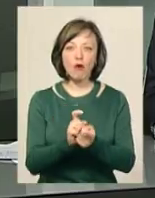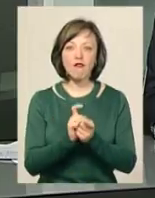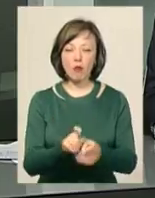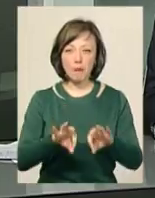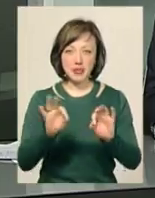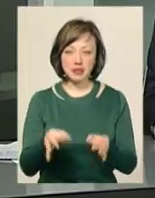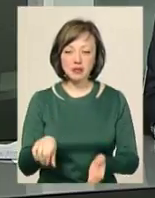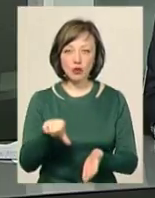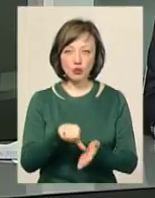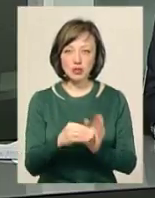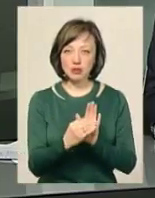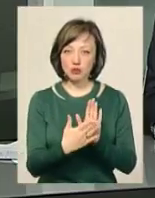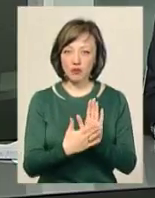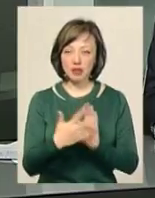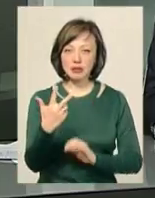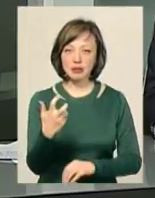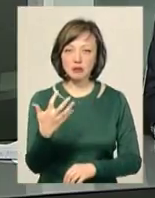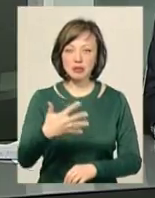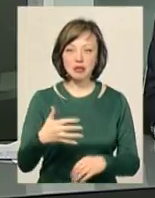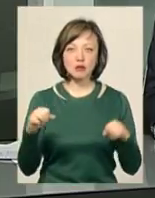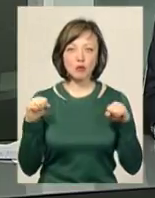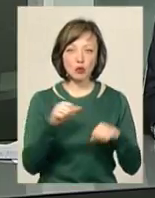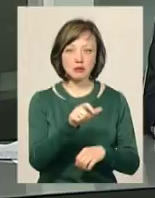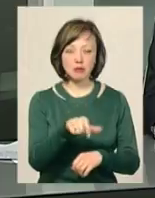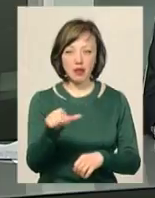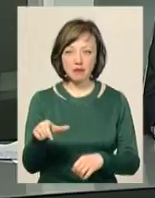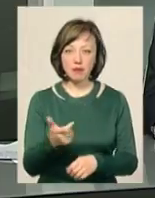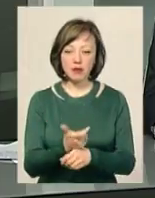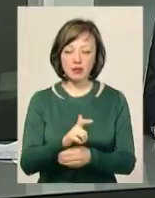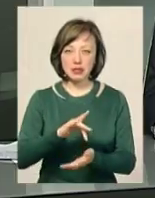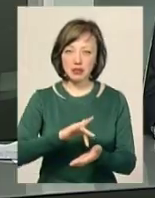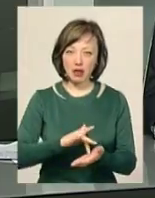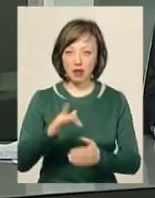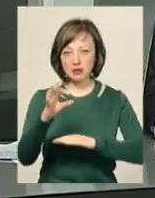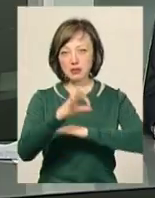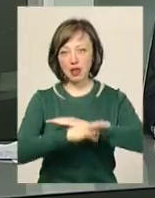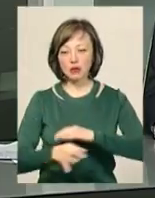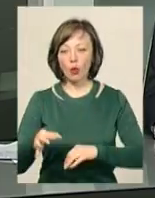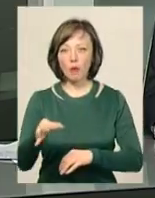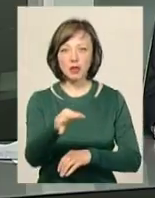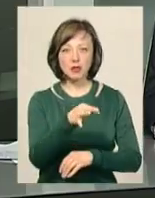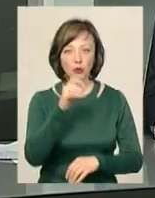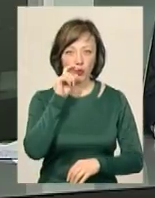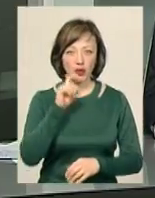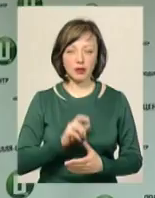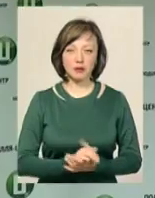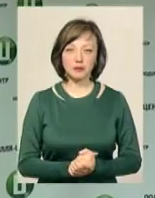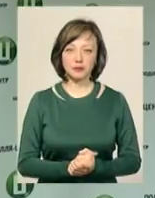розповів Ростислав Рибак, зареєструвалися 350 спортсменів, переважно з центральних і західних областей України.